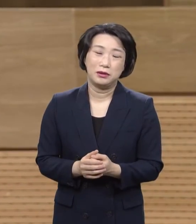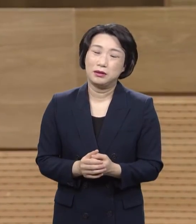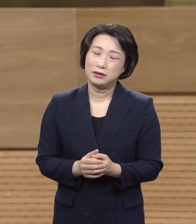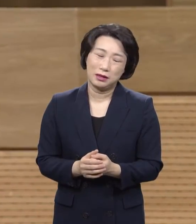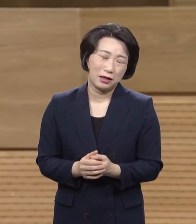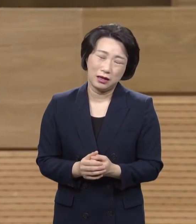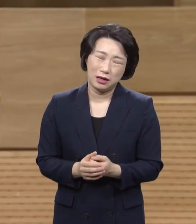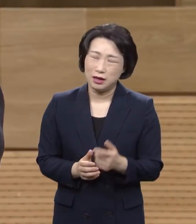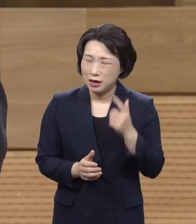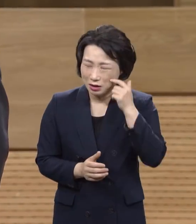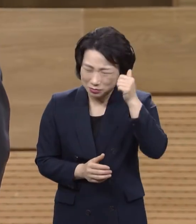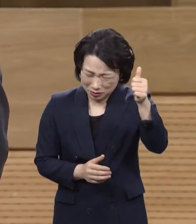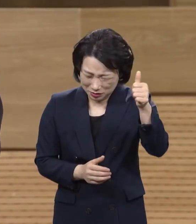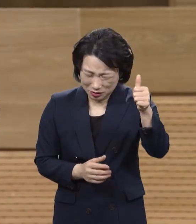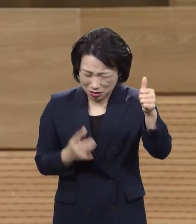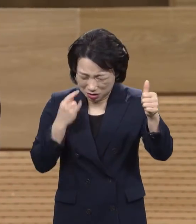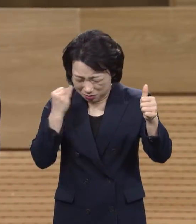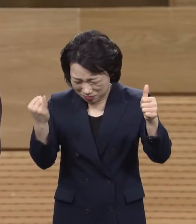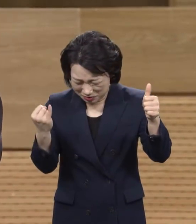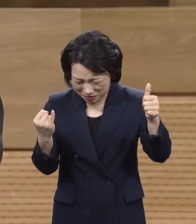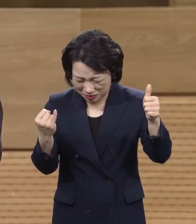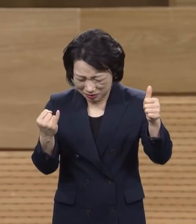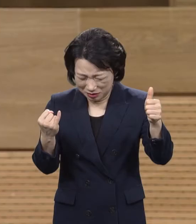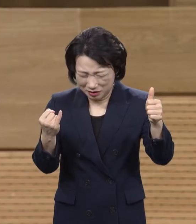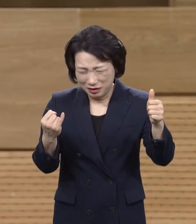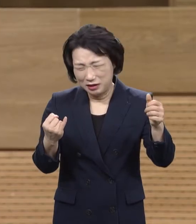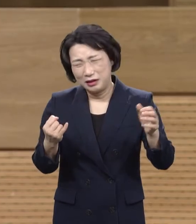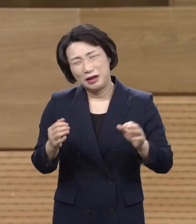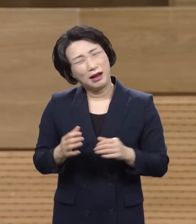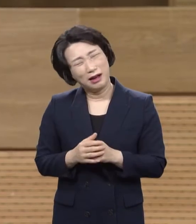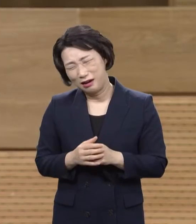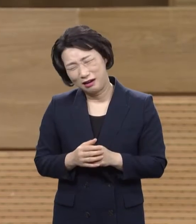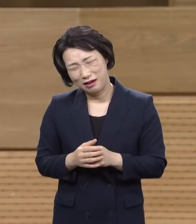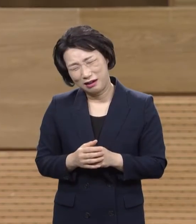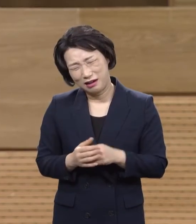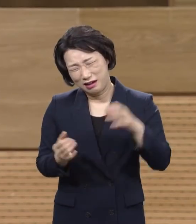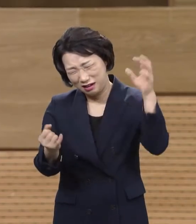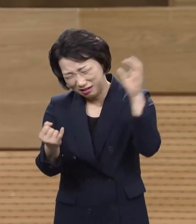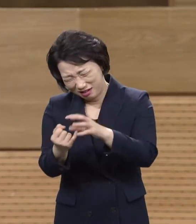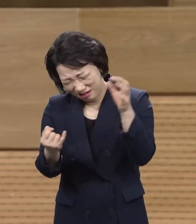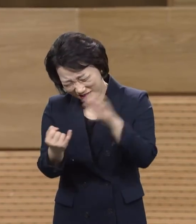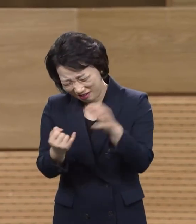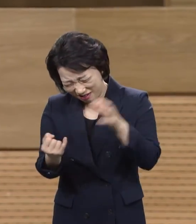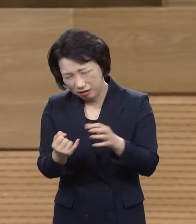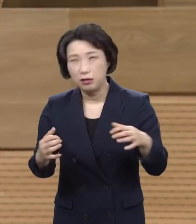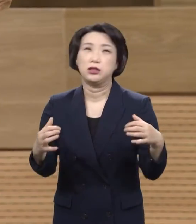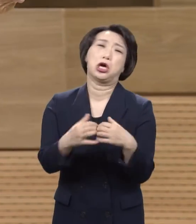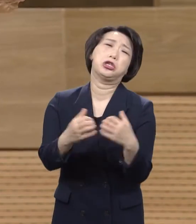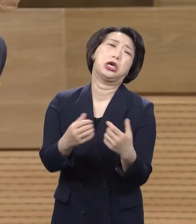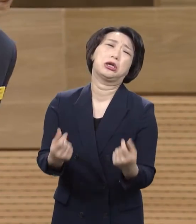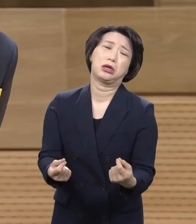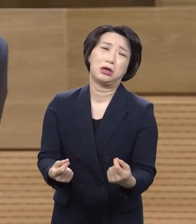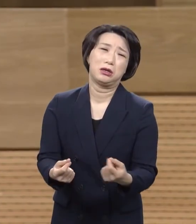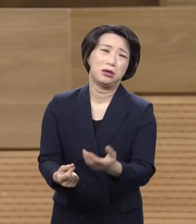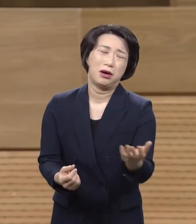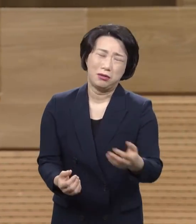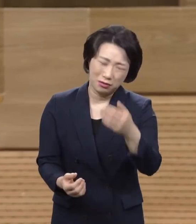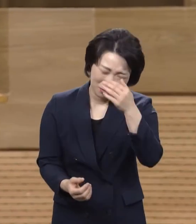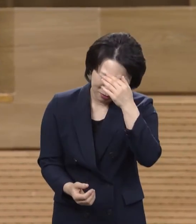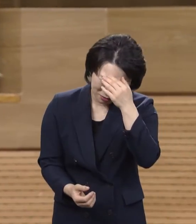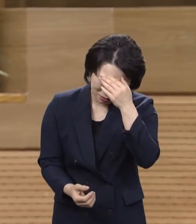그 아버지와 어머니와 그 투쟁과 전쟁이 이루 말할 수 없는